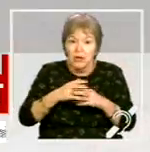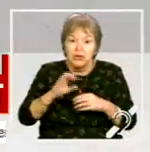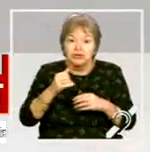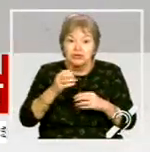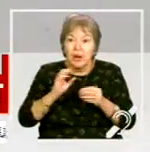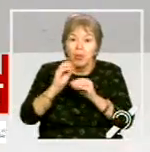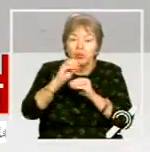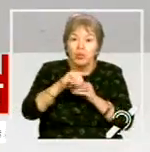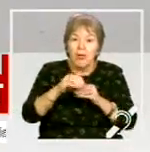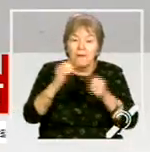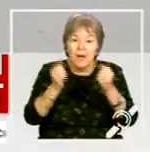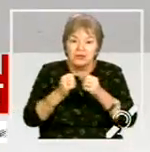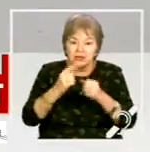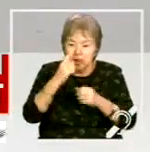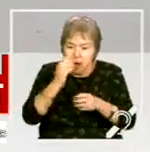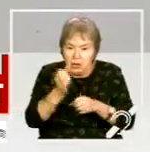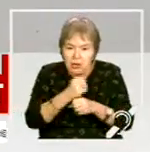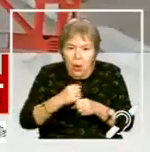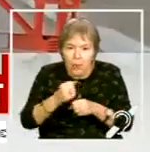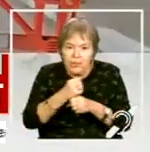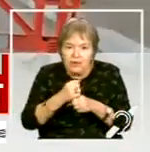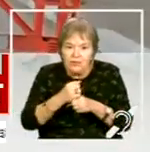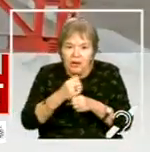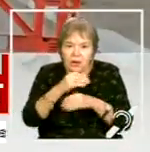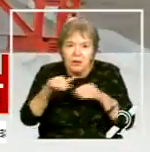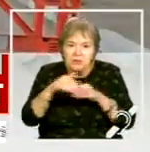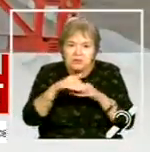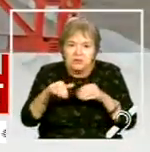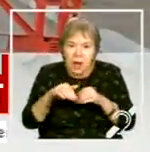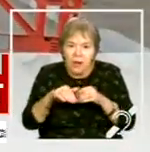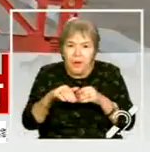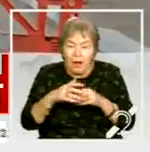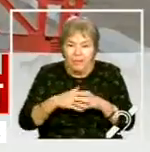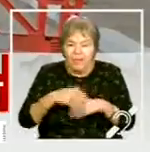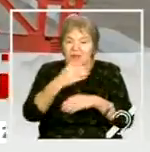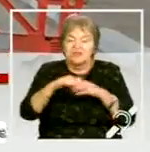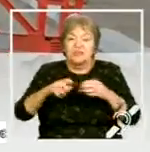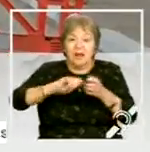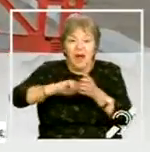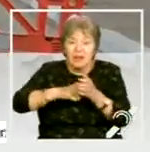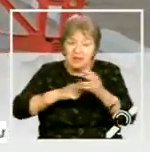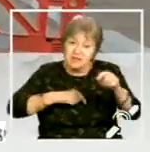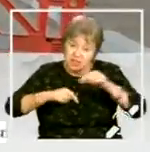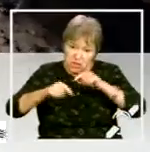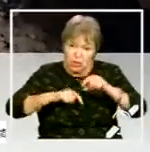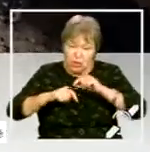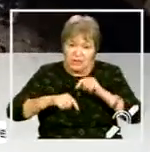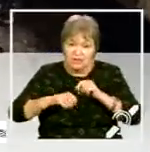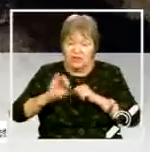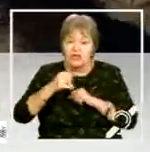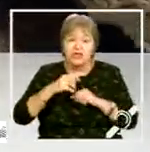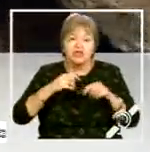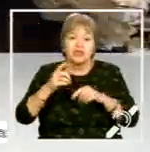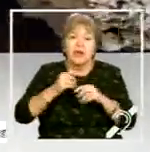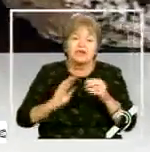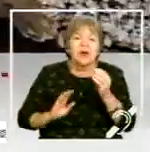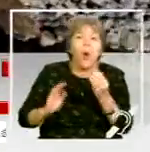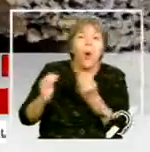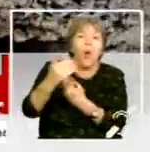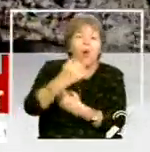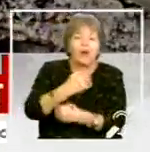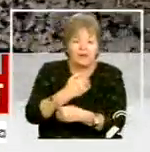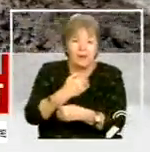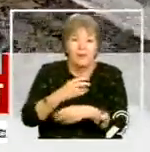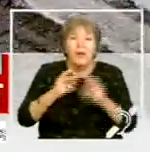mașina și am observat cât de grav este acum. Pare că se îndreaptă spre bloc. Strada a fost închisă circulației, iar traficul rutier a fost deviat. Mai